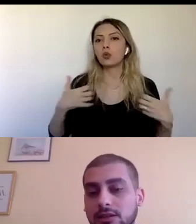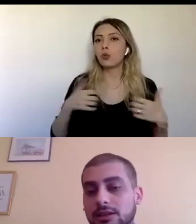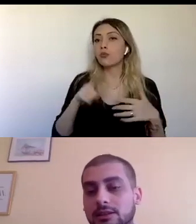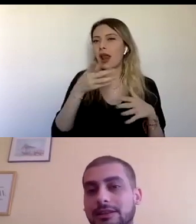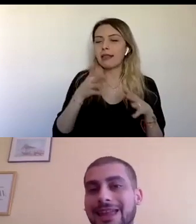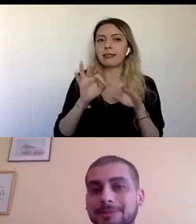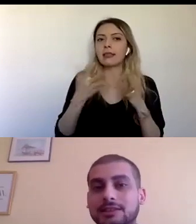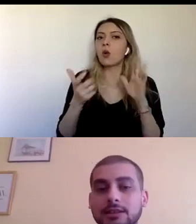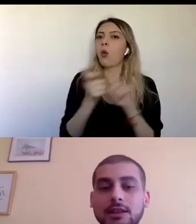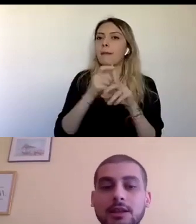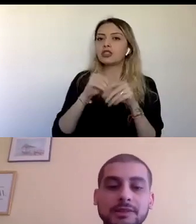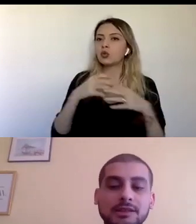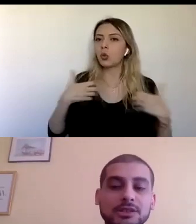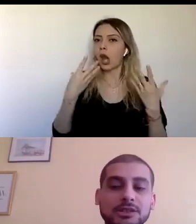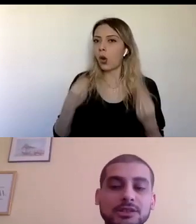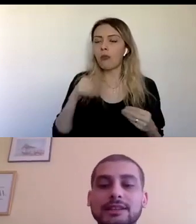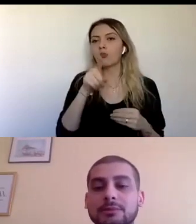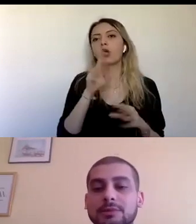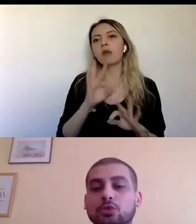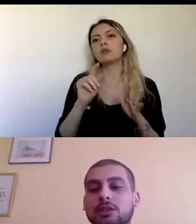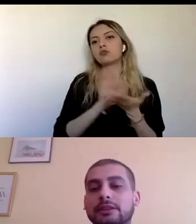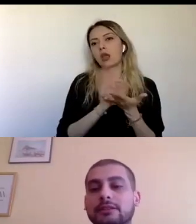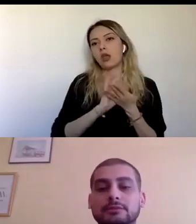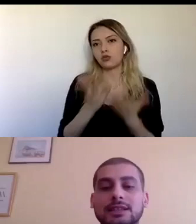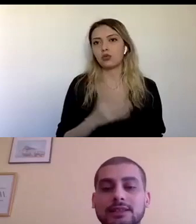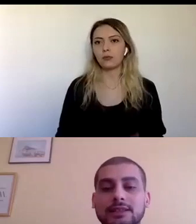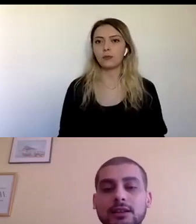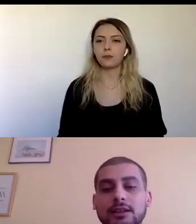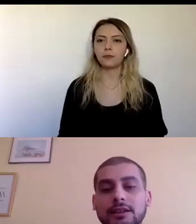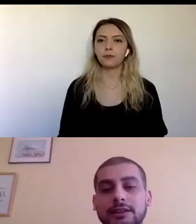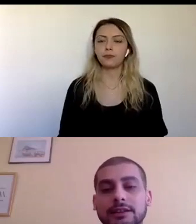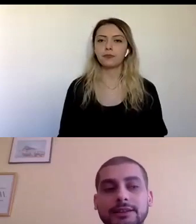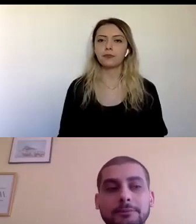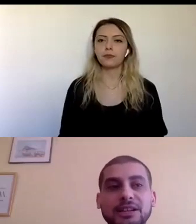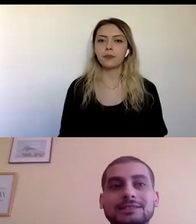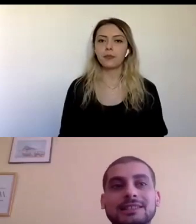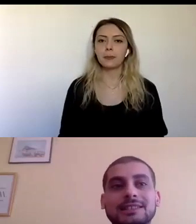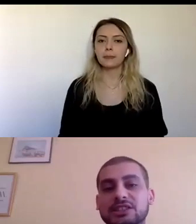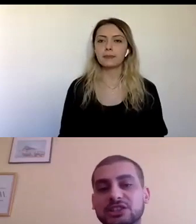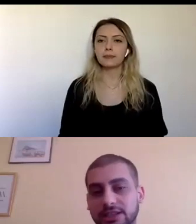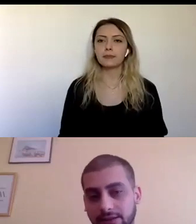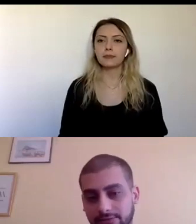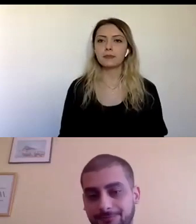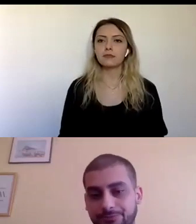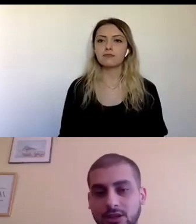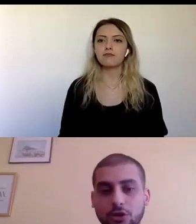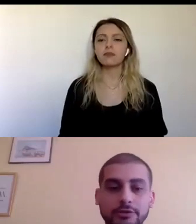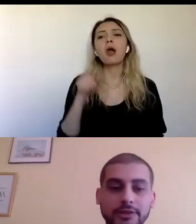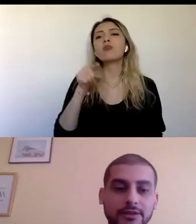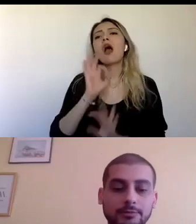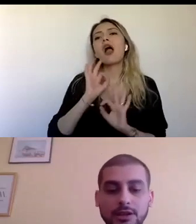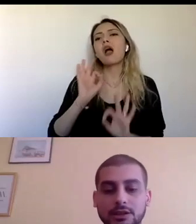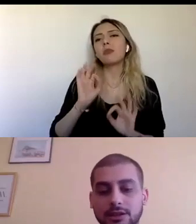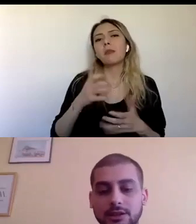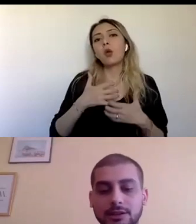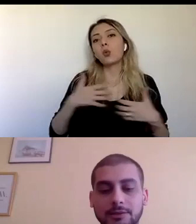bunların hepsi bizim şimdi güvenli dediğimiz uygulamalarda da başınıza gelebilecek şeyler. Örnek